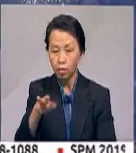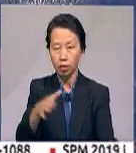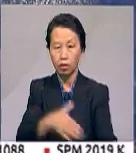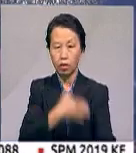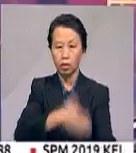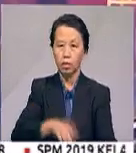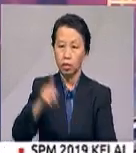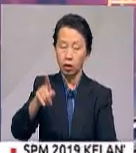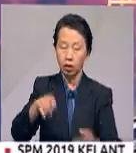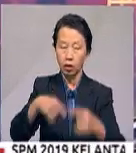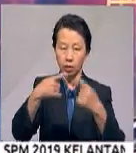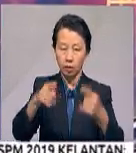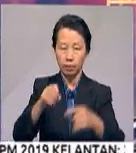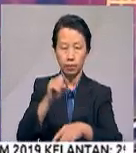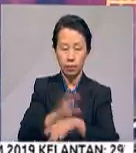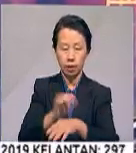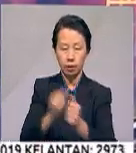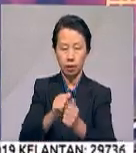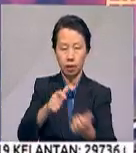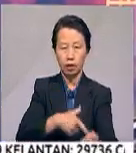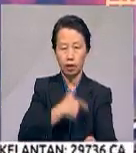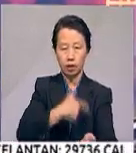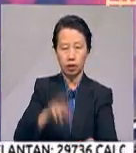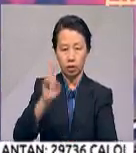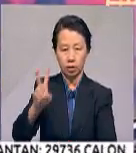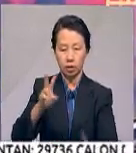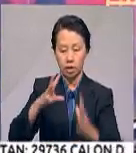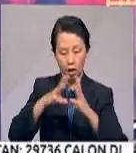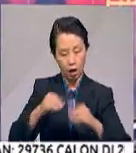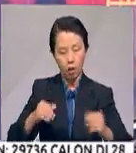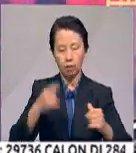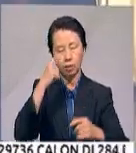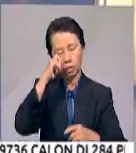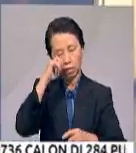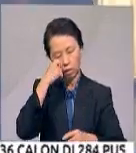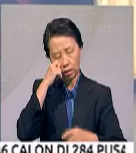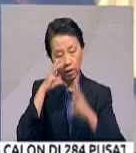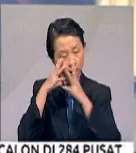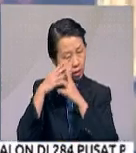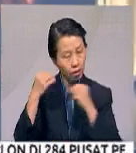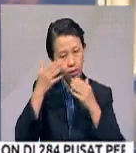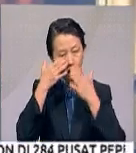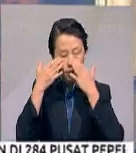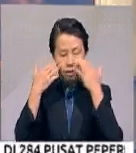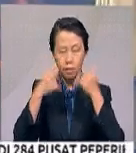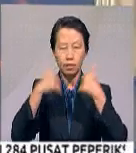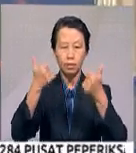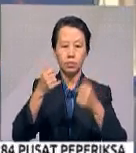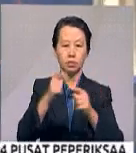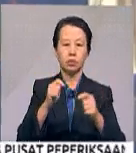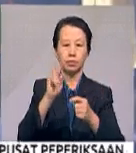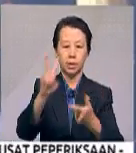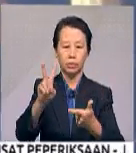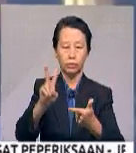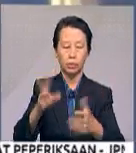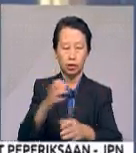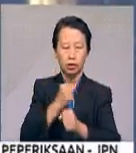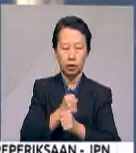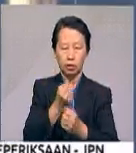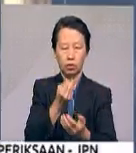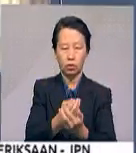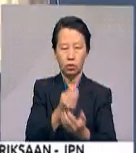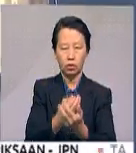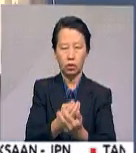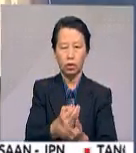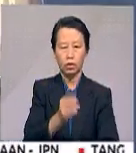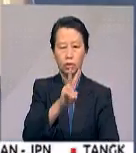Kau Pergi Tanpa Pesan dan lagu battle kedua Hapuskanlah Air Matamu berjaya memenangi tempat kedua dan membawa pulang wang tunai